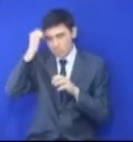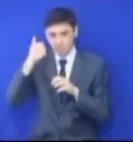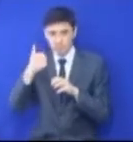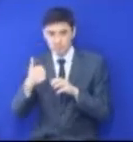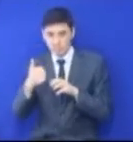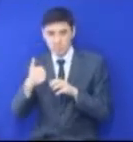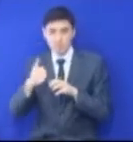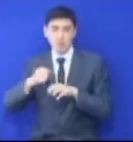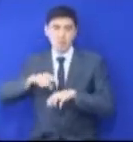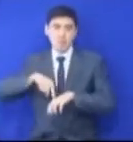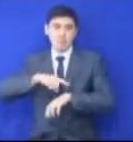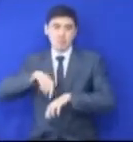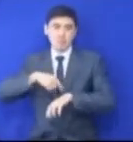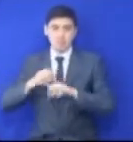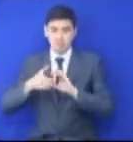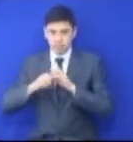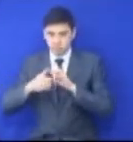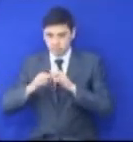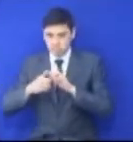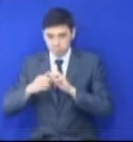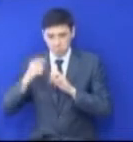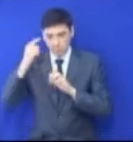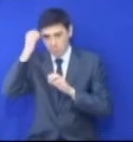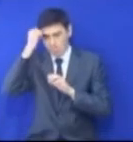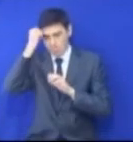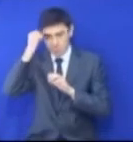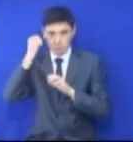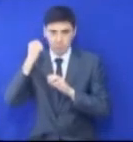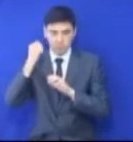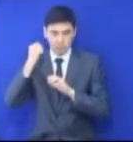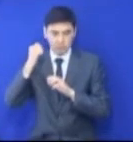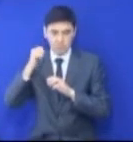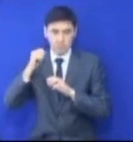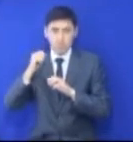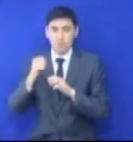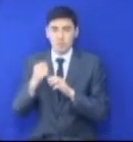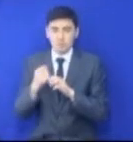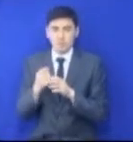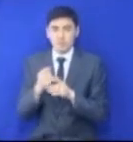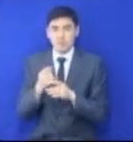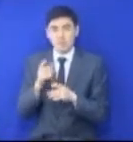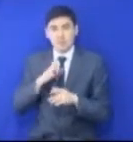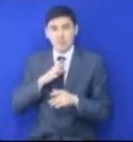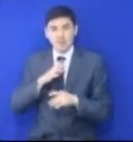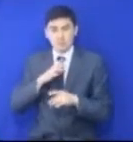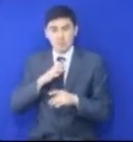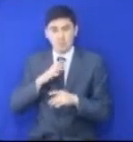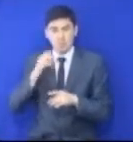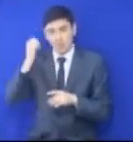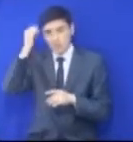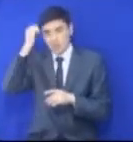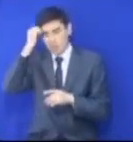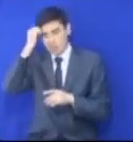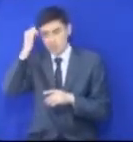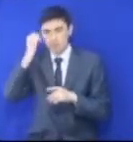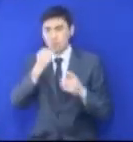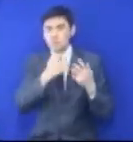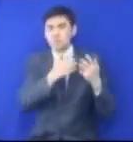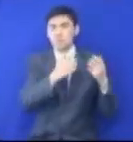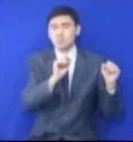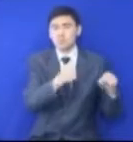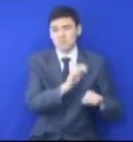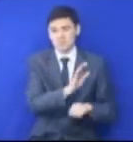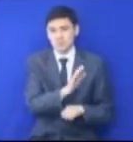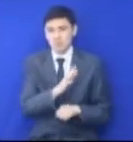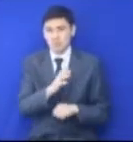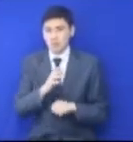через некоторое время даже какая-то память у рук начинает. То есть уже иногда голова не помнит на скорости, как там